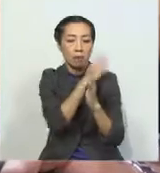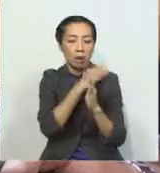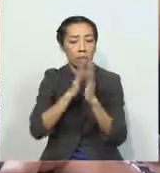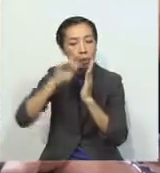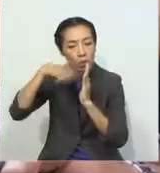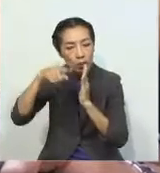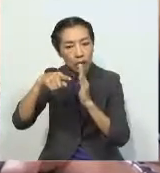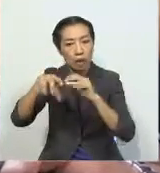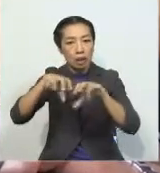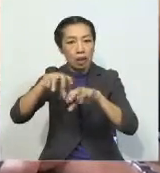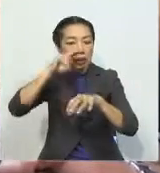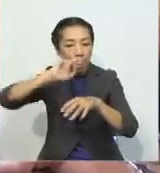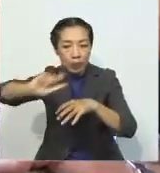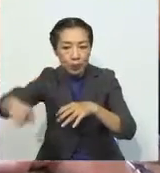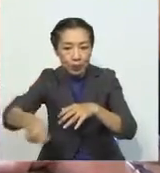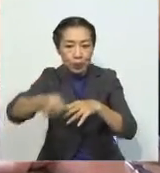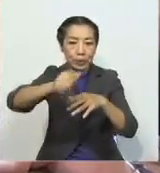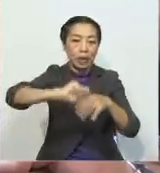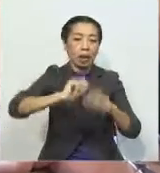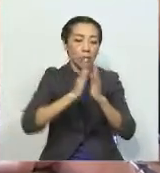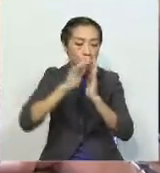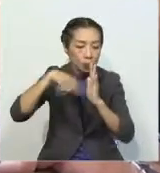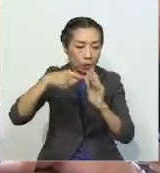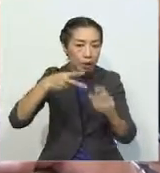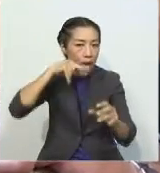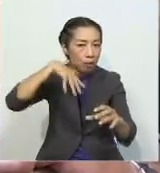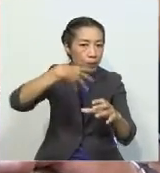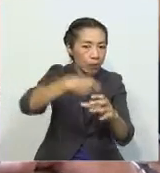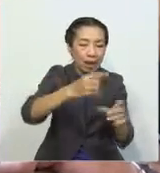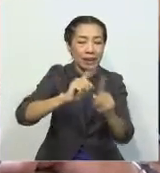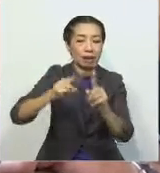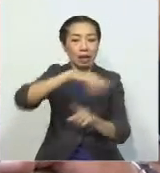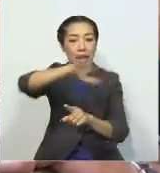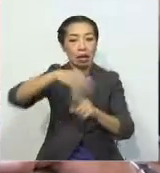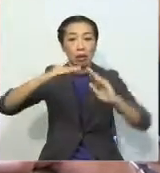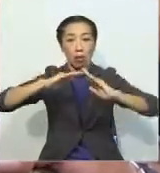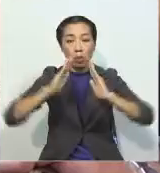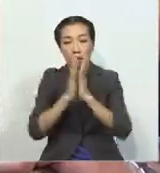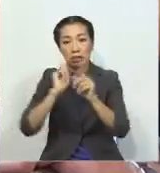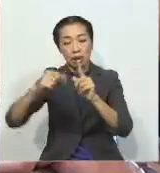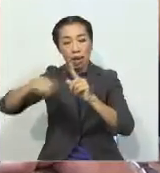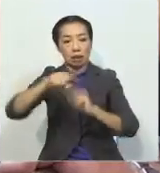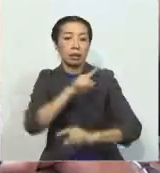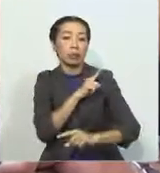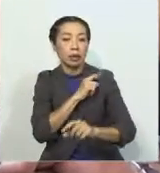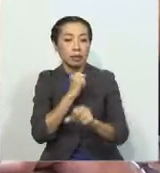รีกรรมตักน้ำรวมทั้งพื้นที่วัดที่จะทำการ